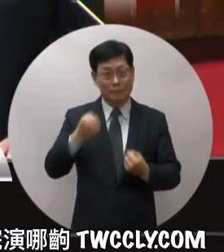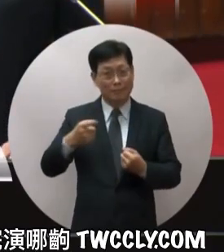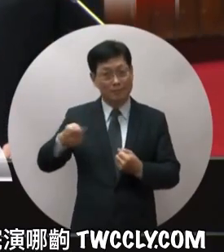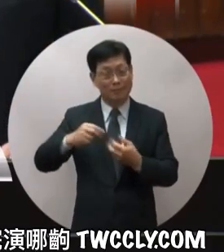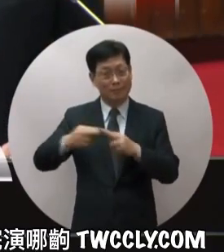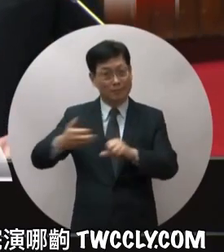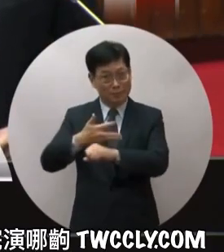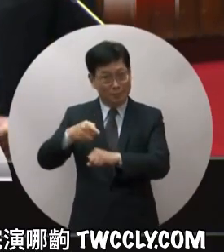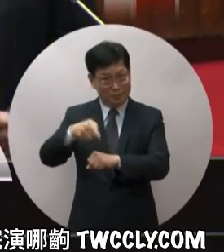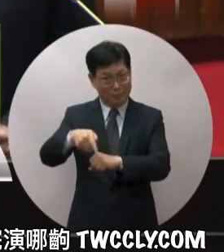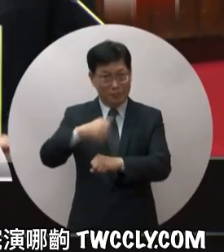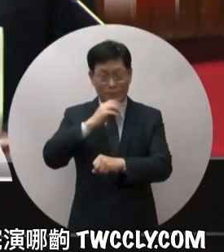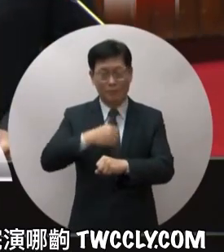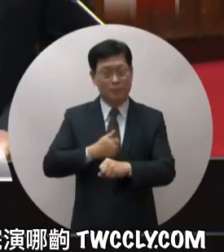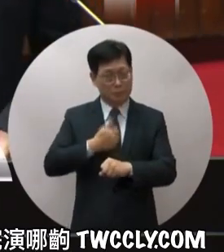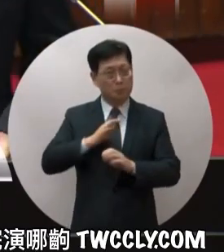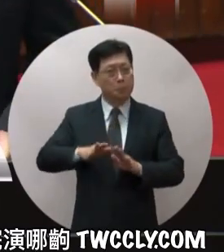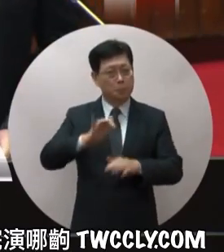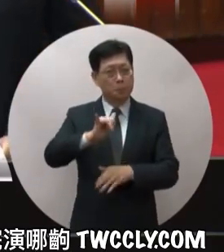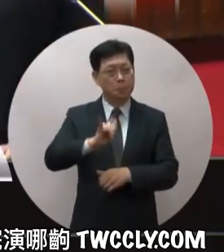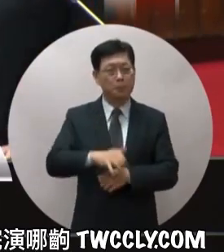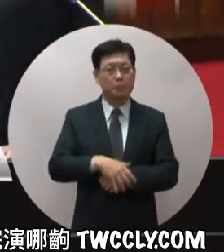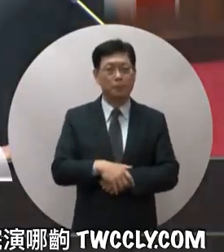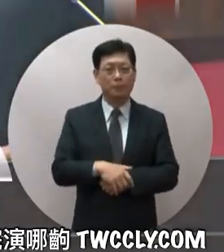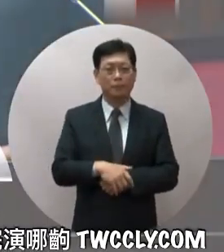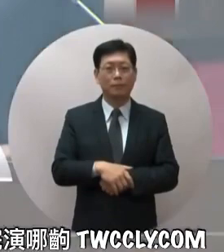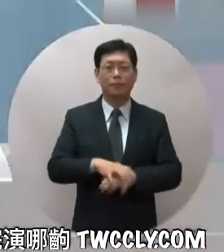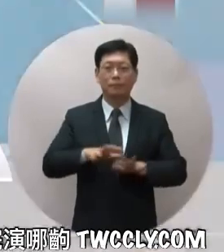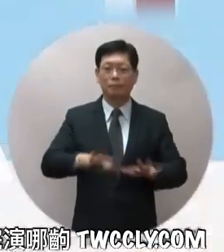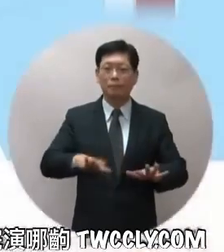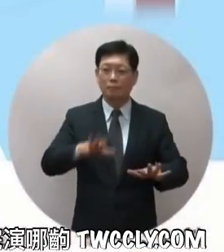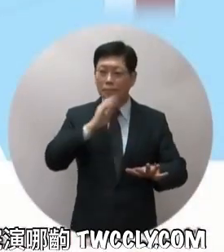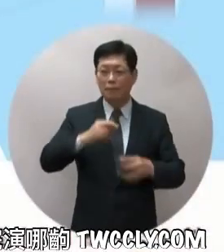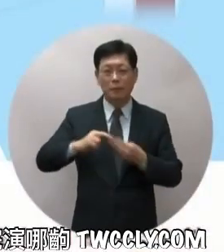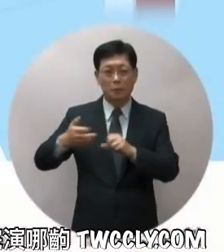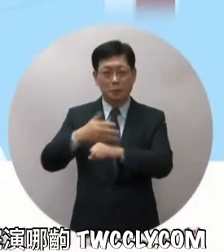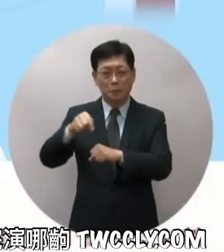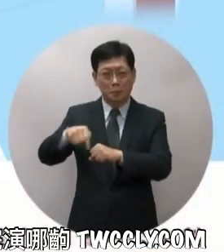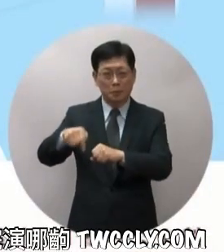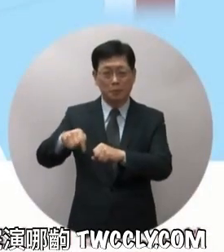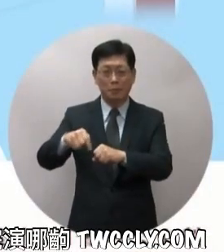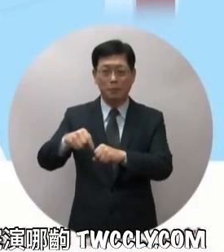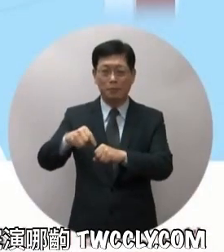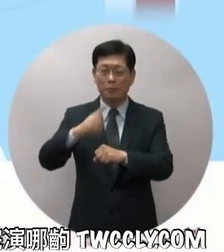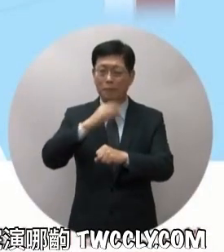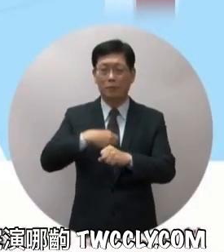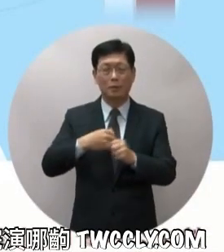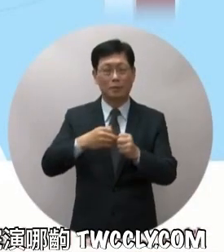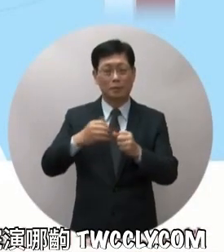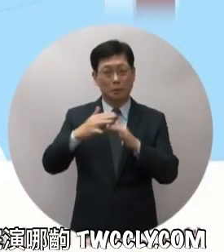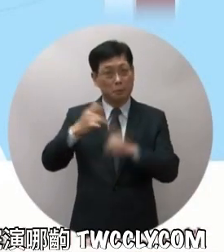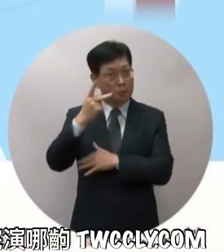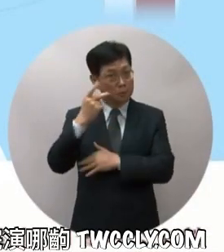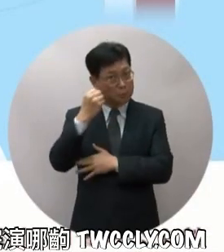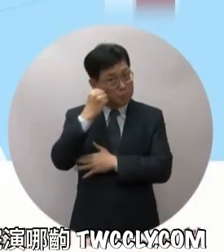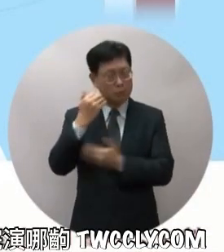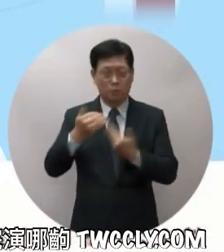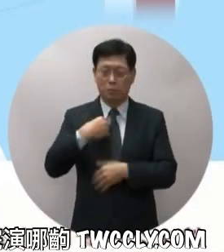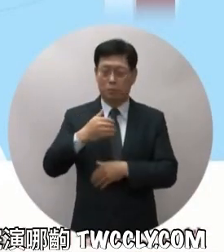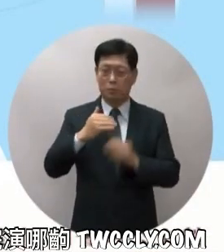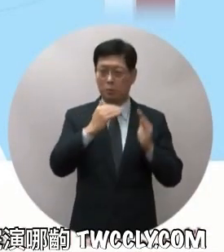可以說是非常非常好那麼現在我們只有流球流球的民宿差不多五百元